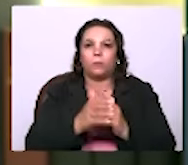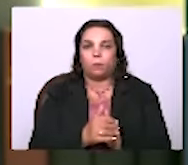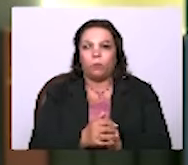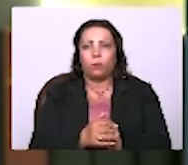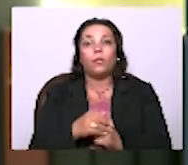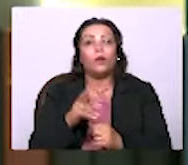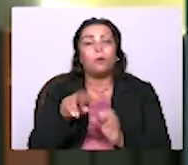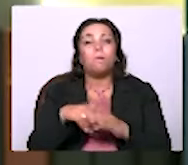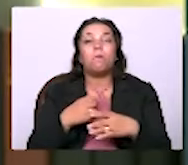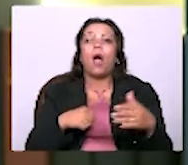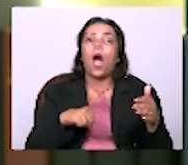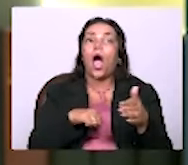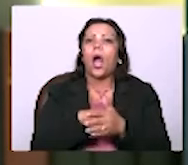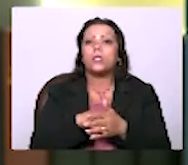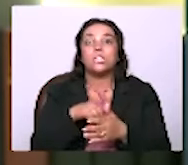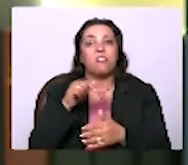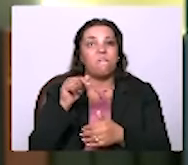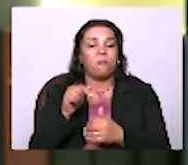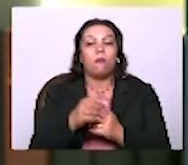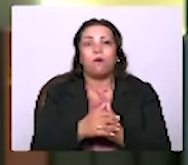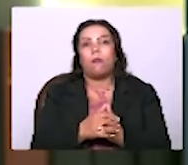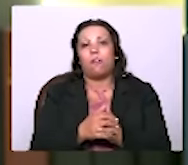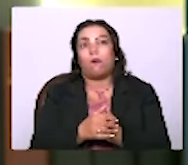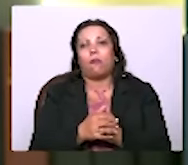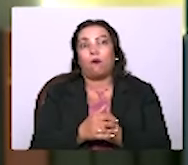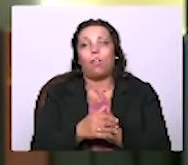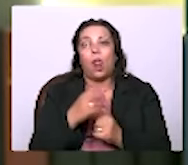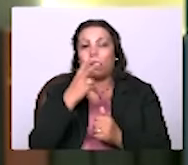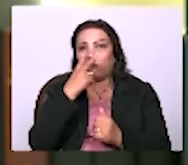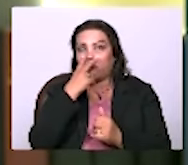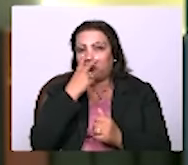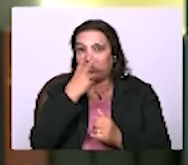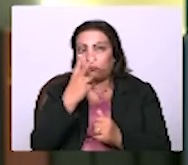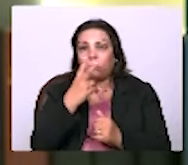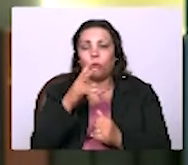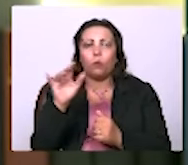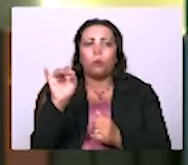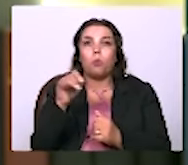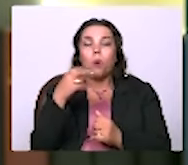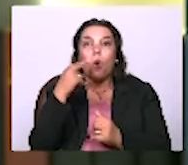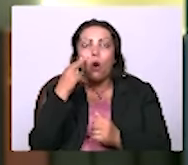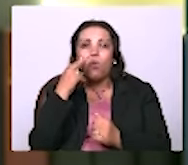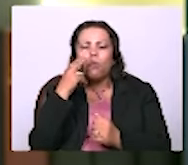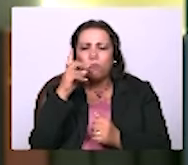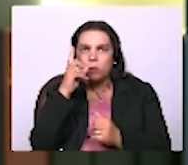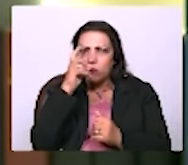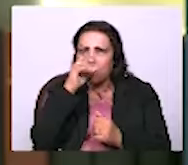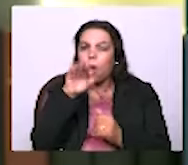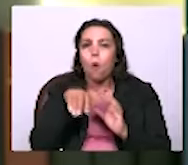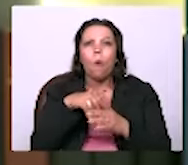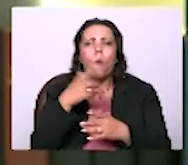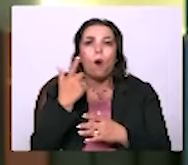طبعا الحادث ال الملفت واللي ده صدم كثير من المصريين هو حادث